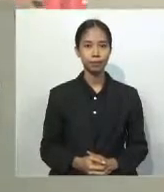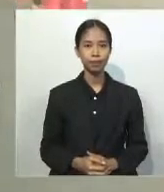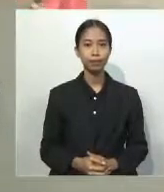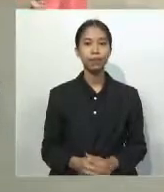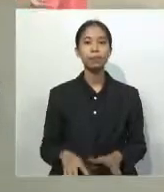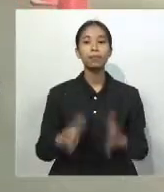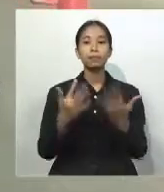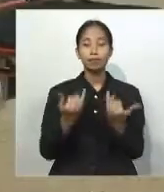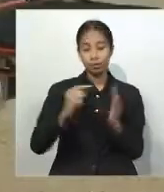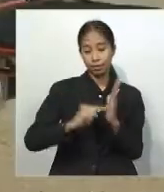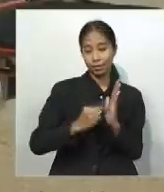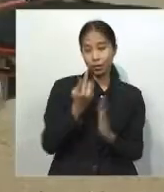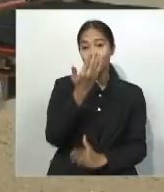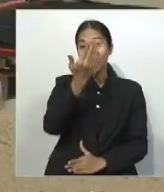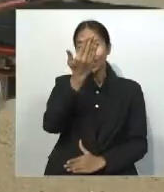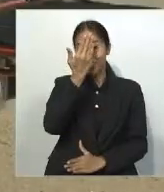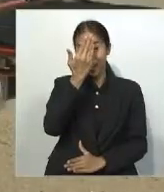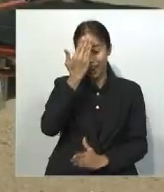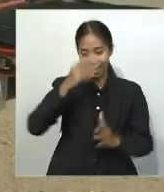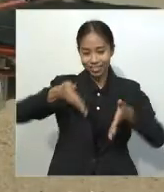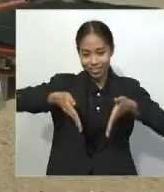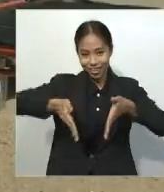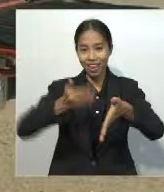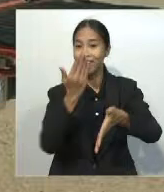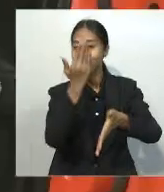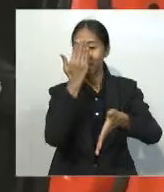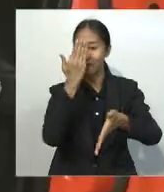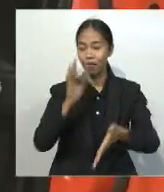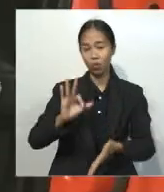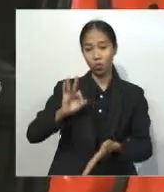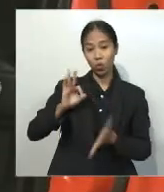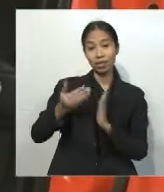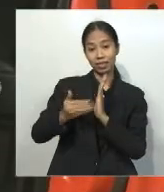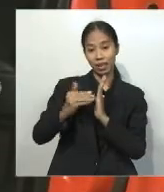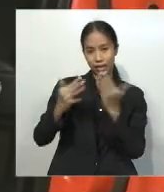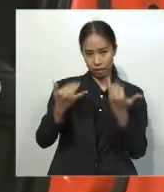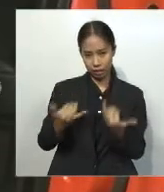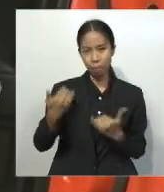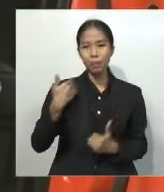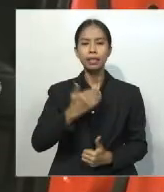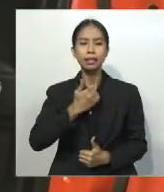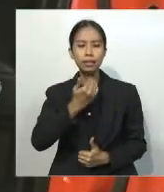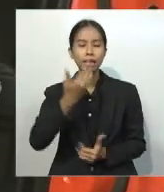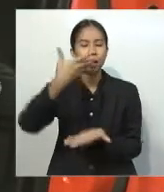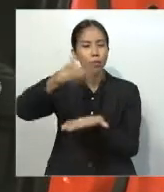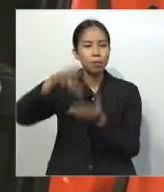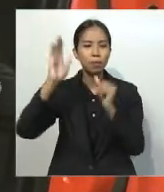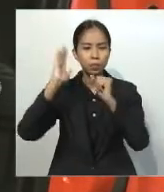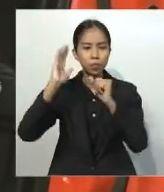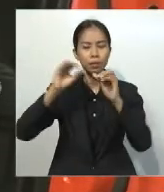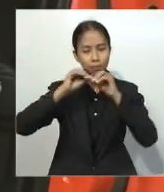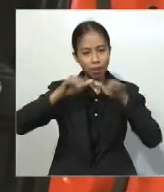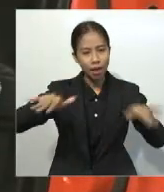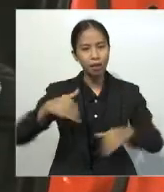ก่อนอื่นนะคะเริ่มจากปากทางเข้าพุทธมณฑลอีสานจังหวัดขอนแก่นค่ะวันนี้มีเสียงตามสายประกาศจากเจ้าหน้าที่นะคะขอความ